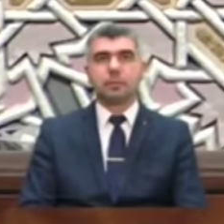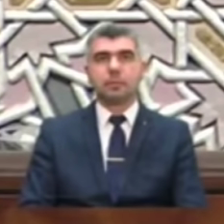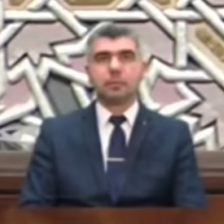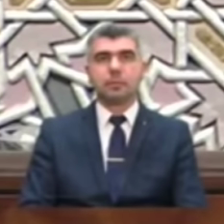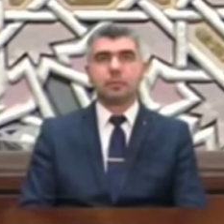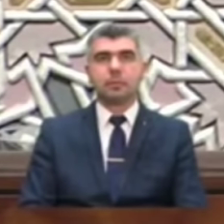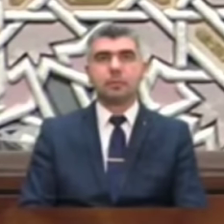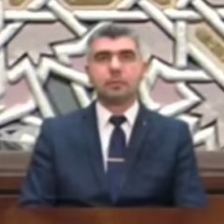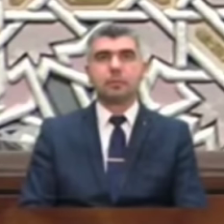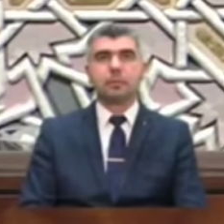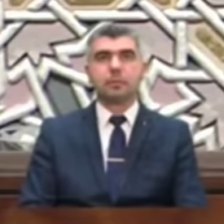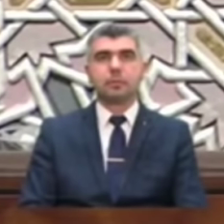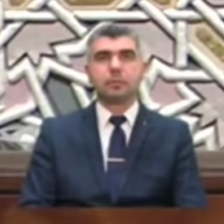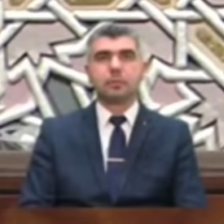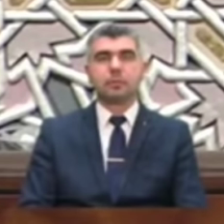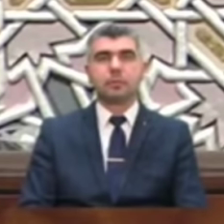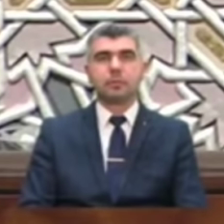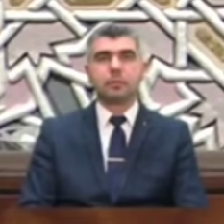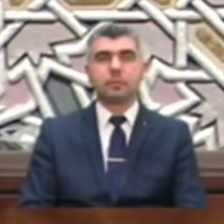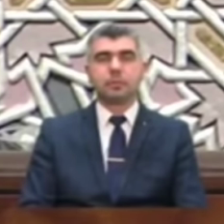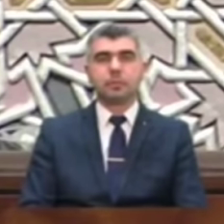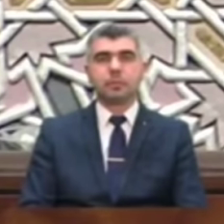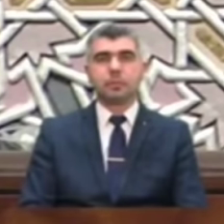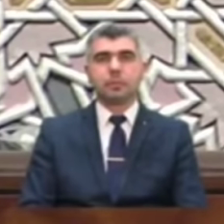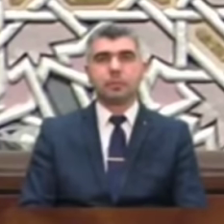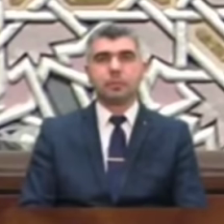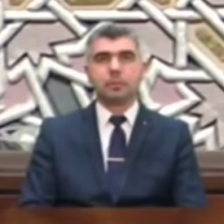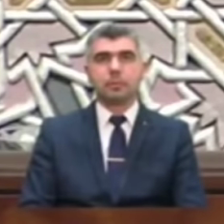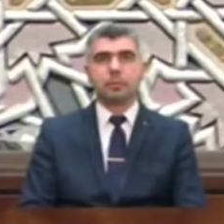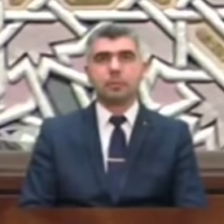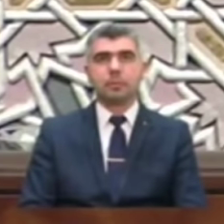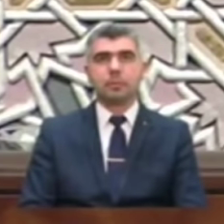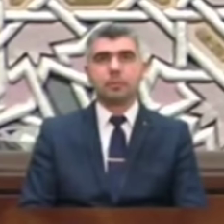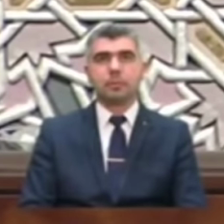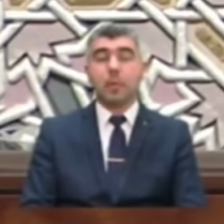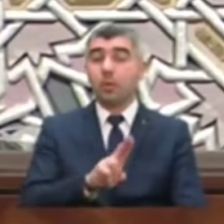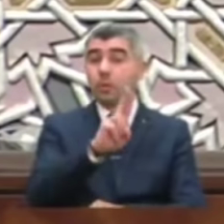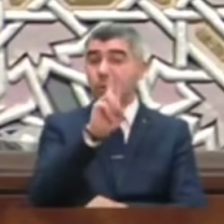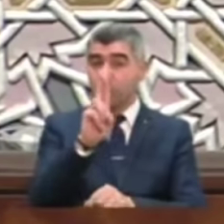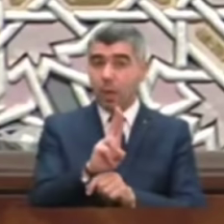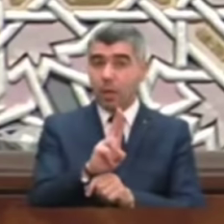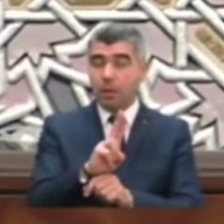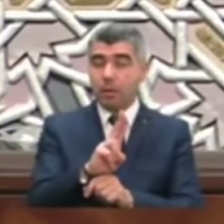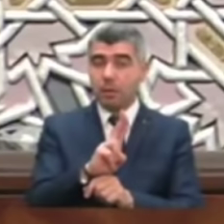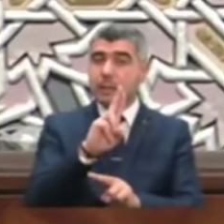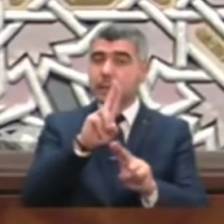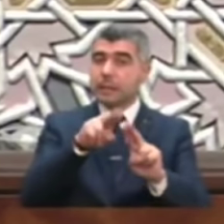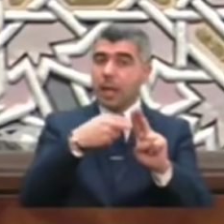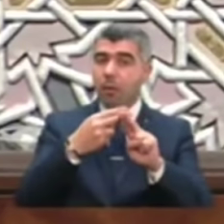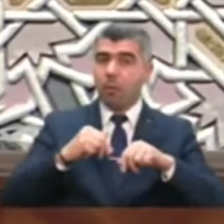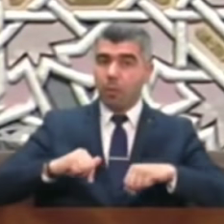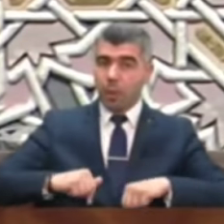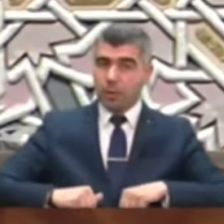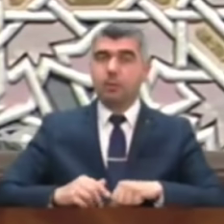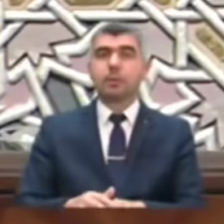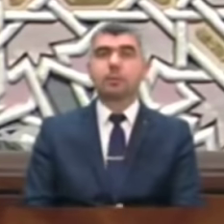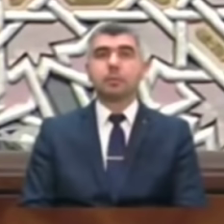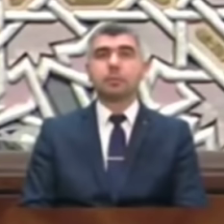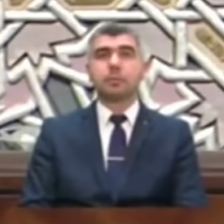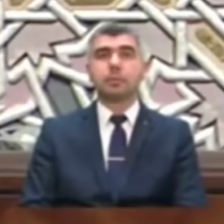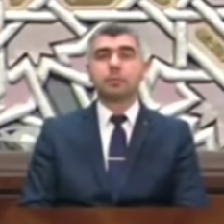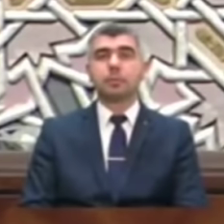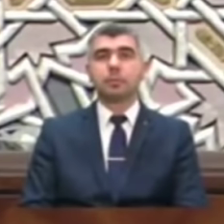لا الله يخليكم السيدة والسادة النو. السؤال تطرح جاوب السيد الوزير، جاوب صافي. راه